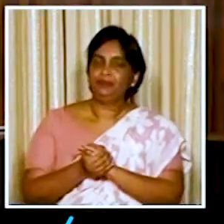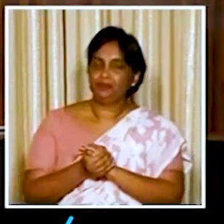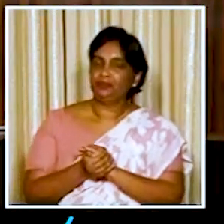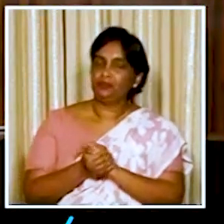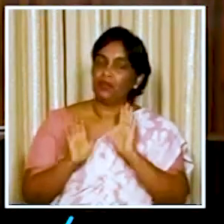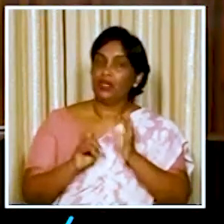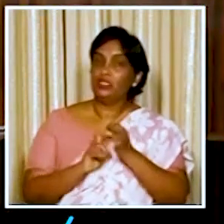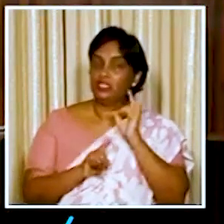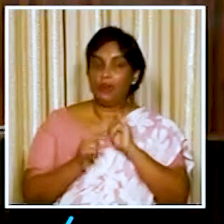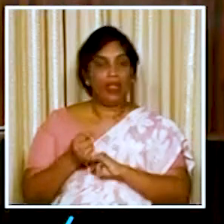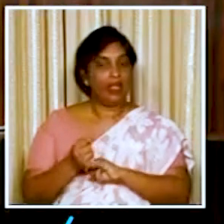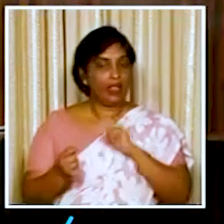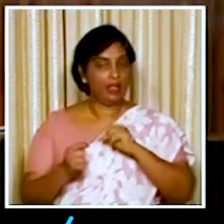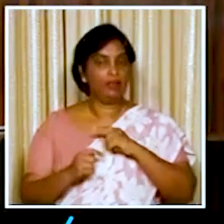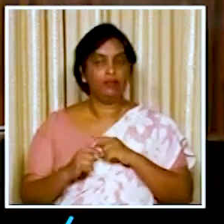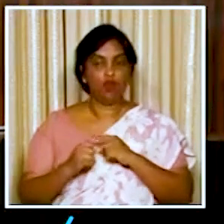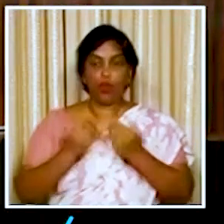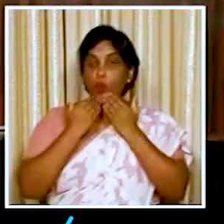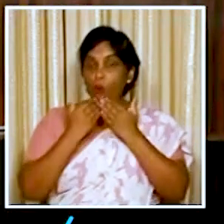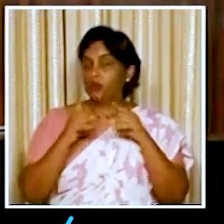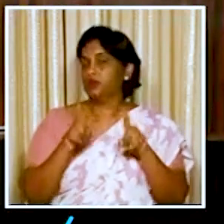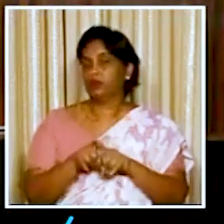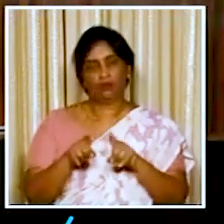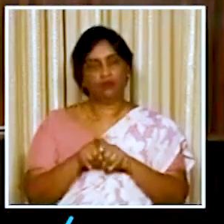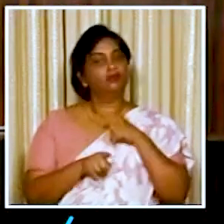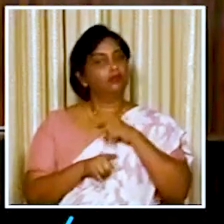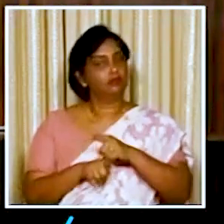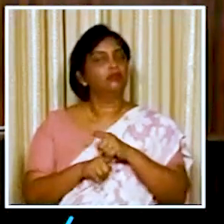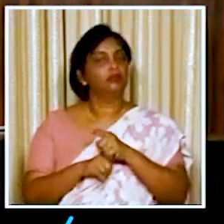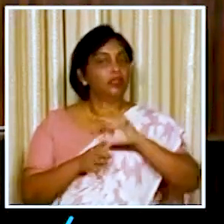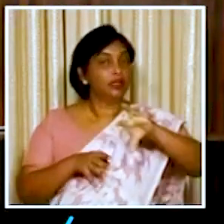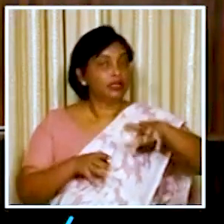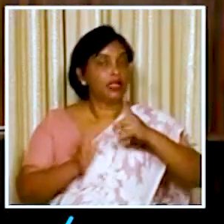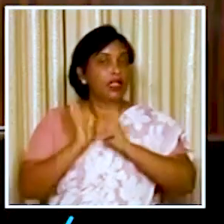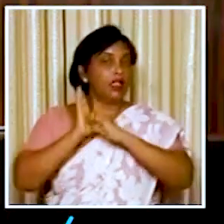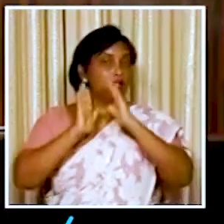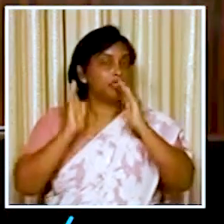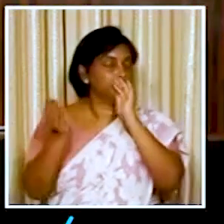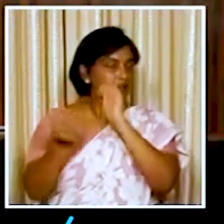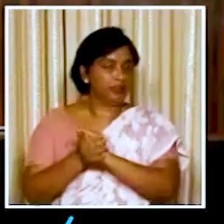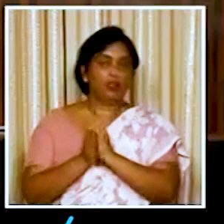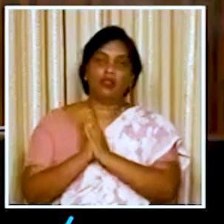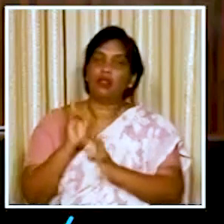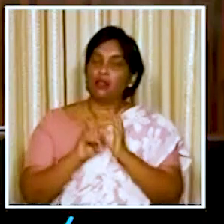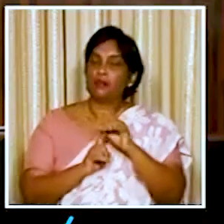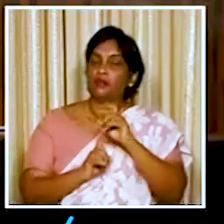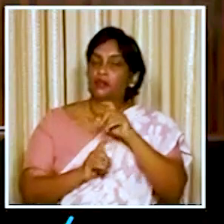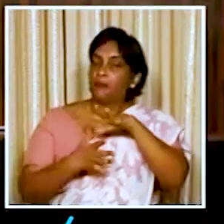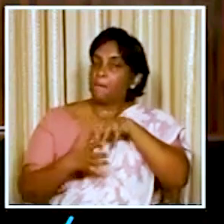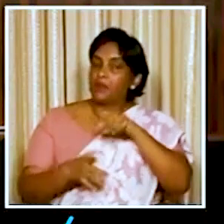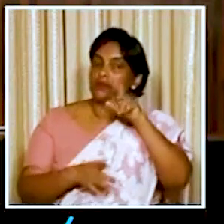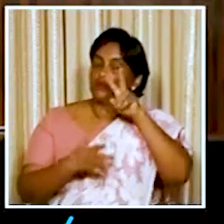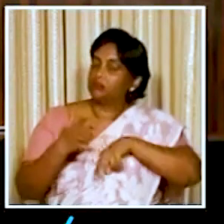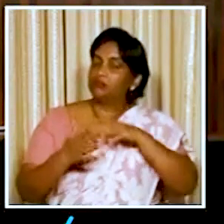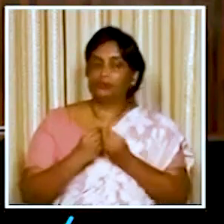ලෙසට වූ ජනාධිපති ලේකම්වරයාගේ උපදේශවලට යටත්ව එම සංයුක්ත තැටි පුස්තකාලයේ තබා මන්ත්‍රීවරයන්ගේ පරිශීලනයට අවස්ථාව